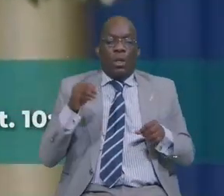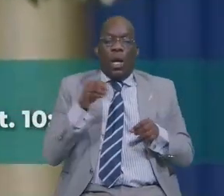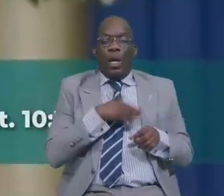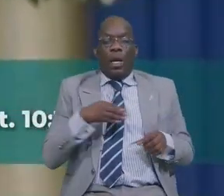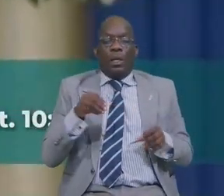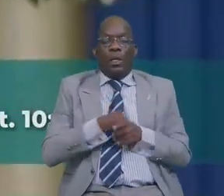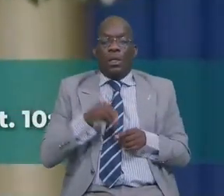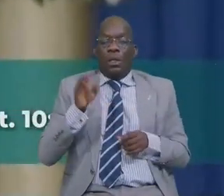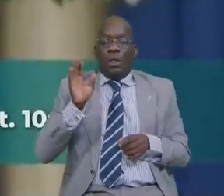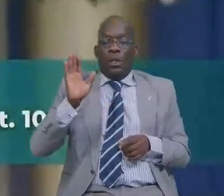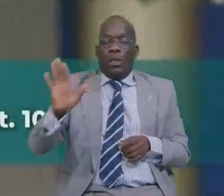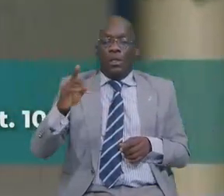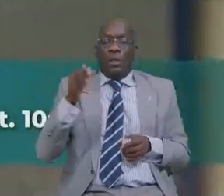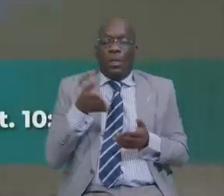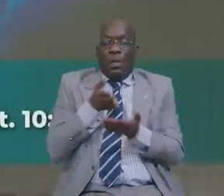sens.